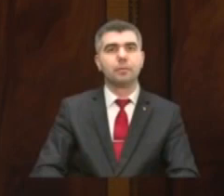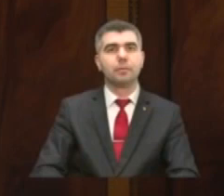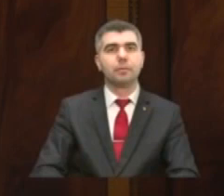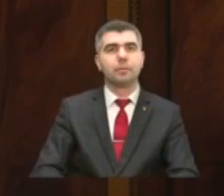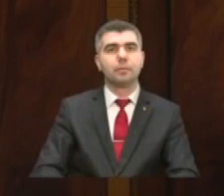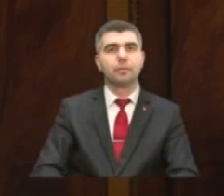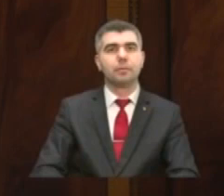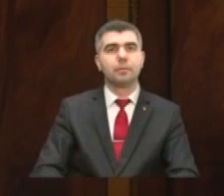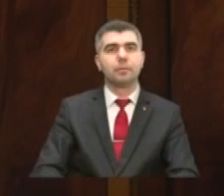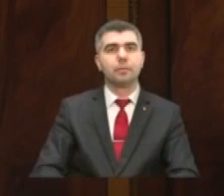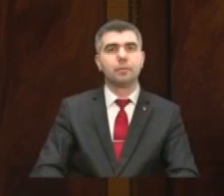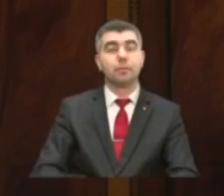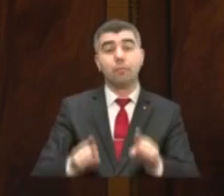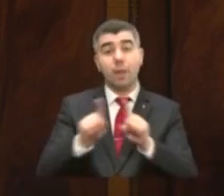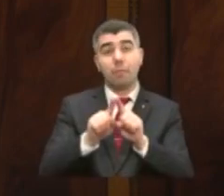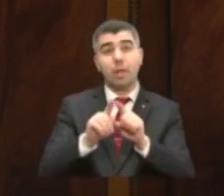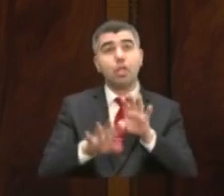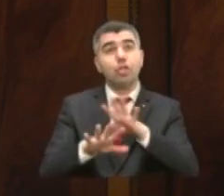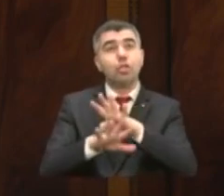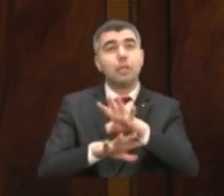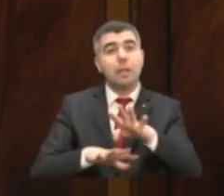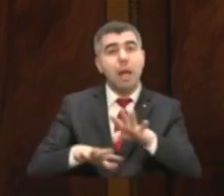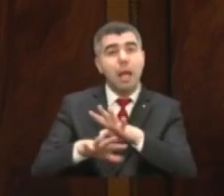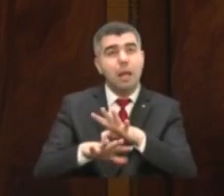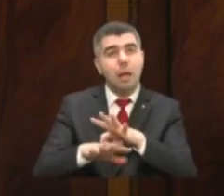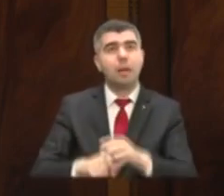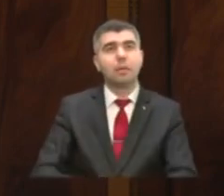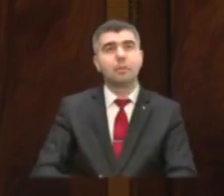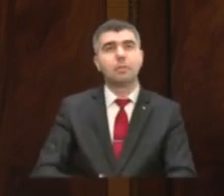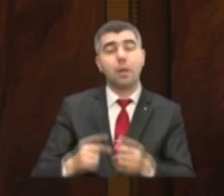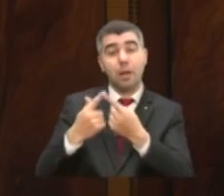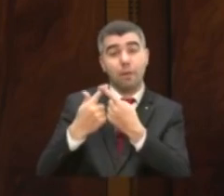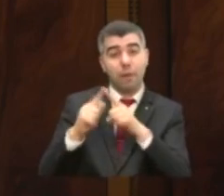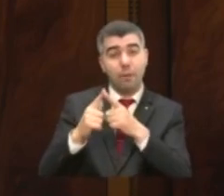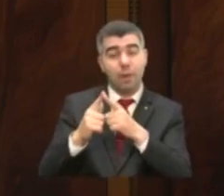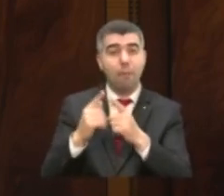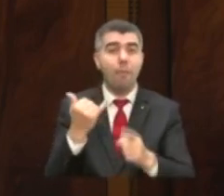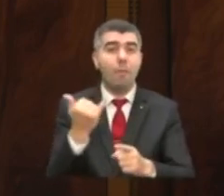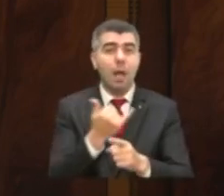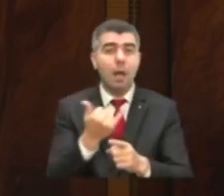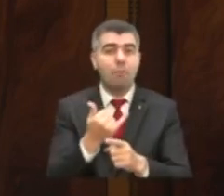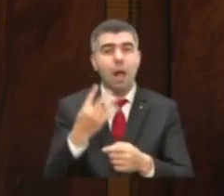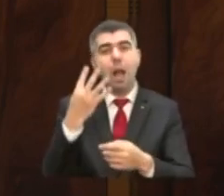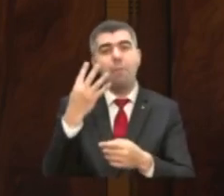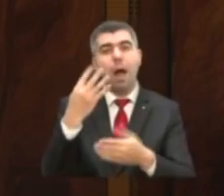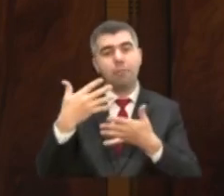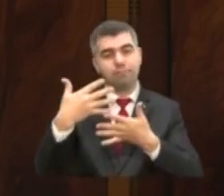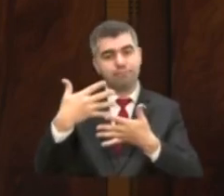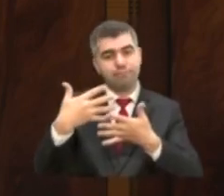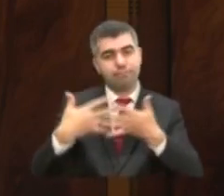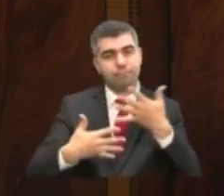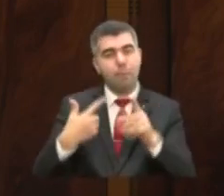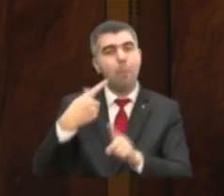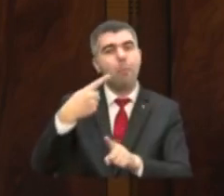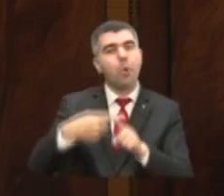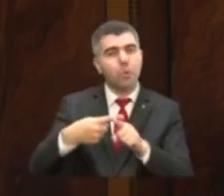هذه القضية الاجتماعية كما قلت عدنا فيها بالخصوص أربعة المحاور، إضافة إلى